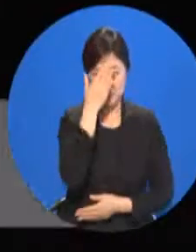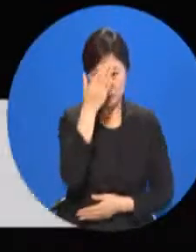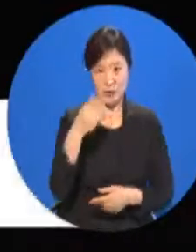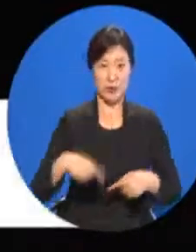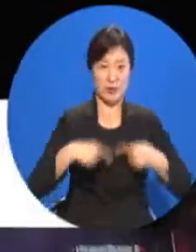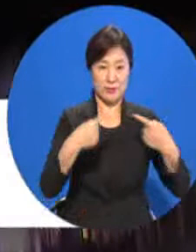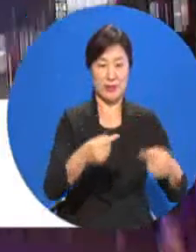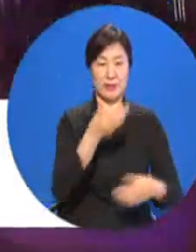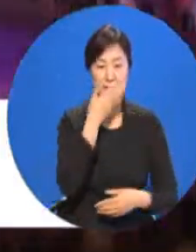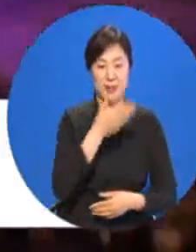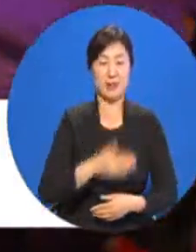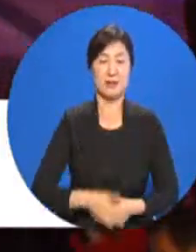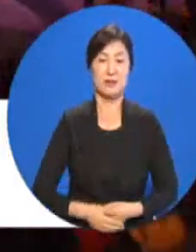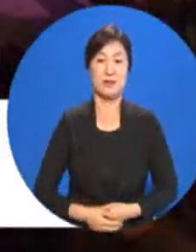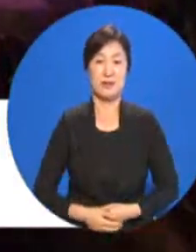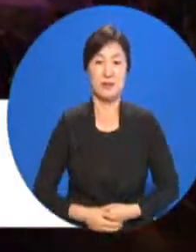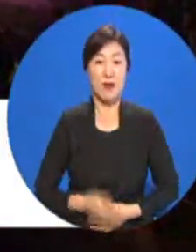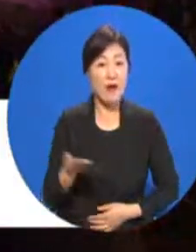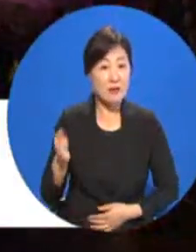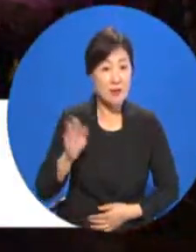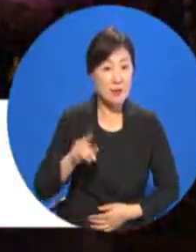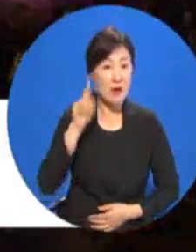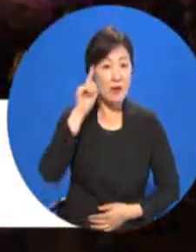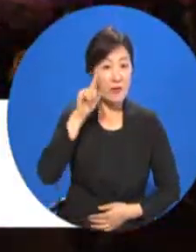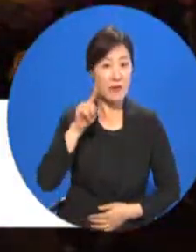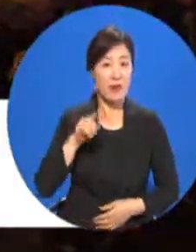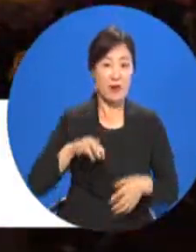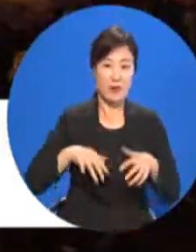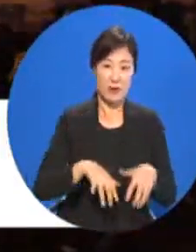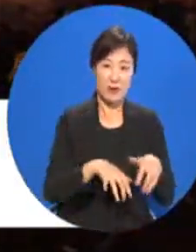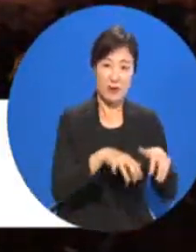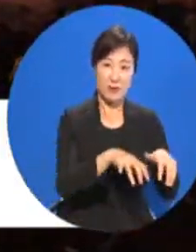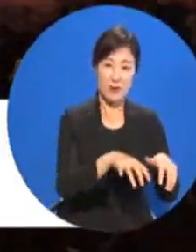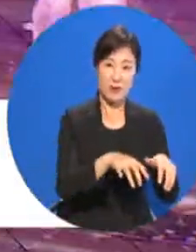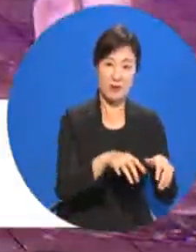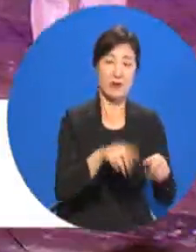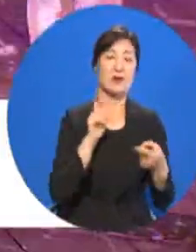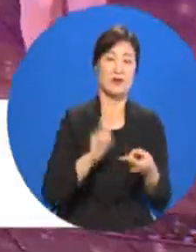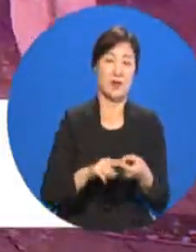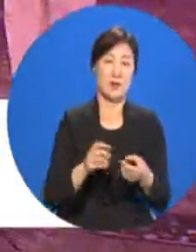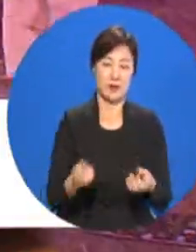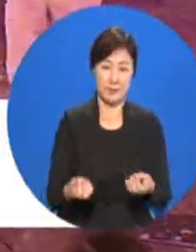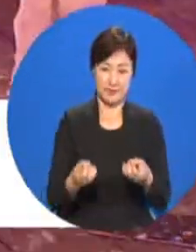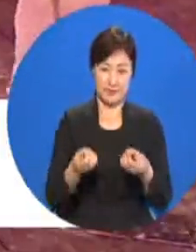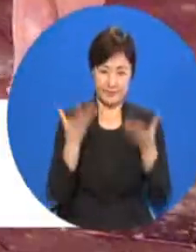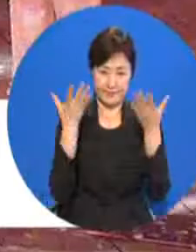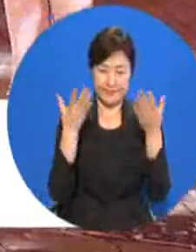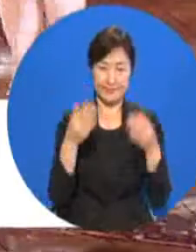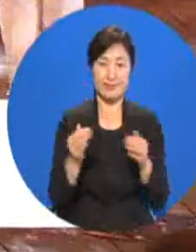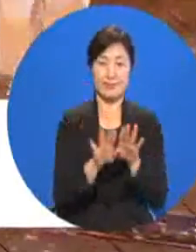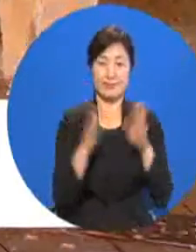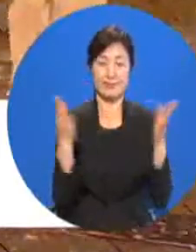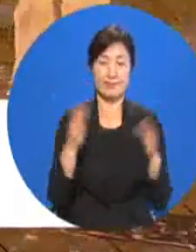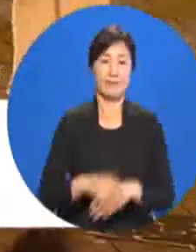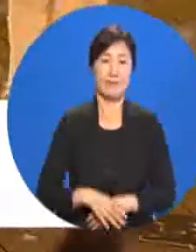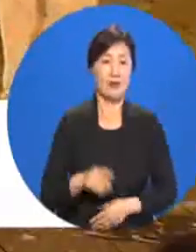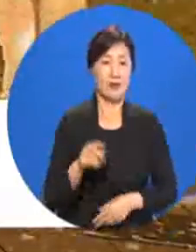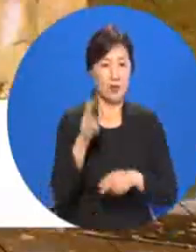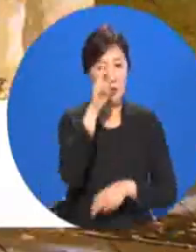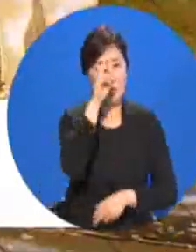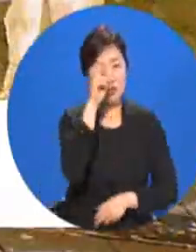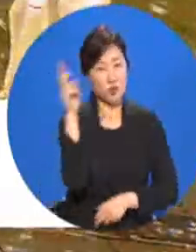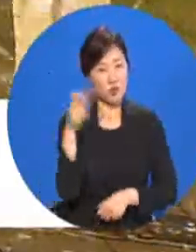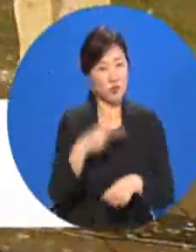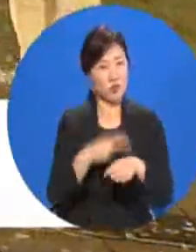입장할 수 있도록 했습니다. 하지만 내일 가두 퍼레이드 일정은 예정대로 진행되며 내일 낮 12시부터 오후